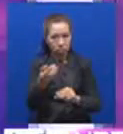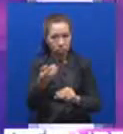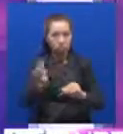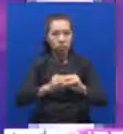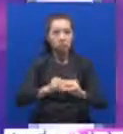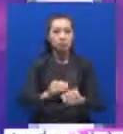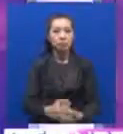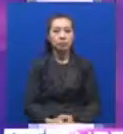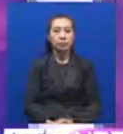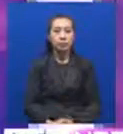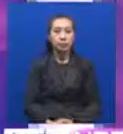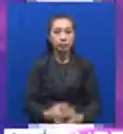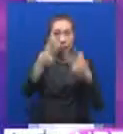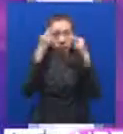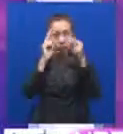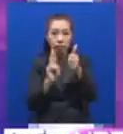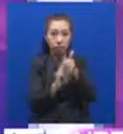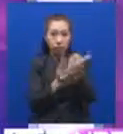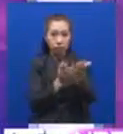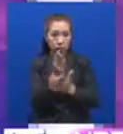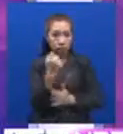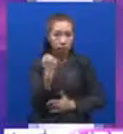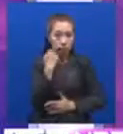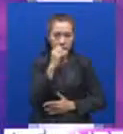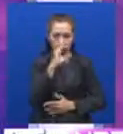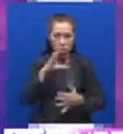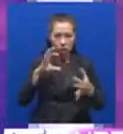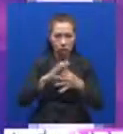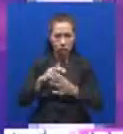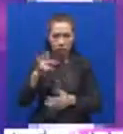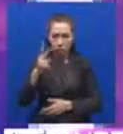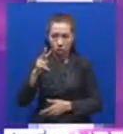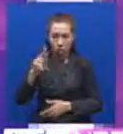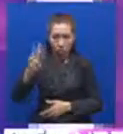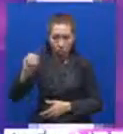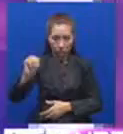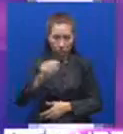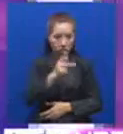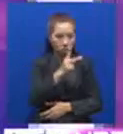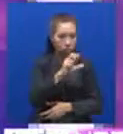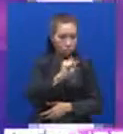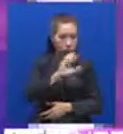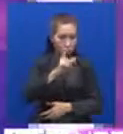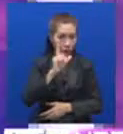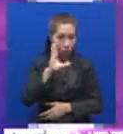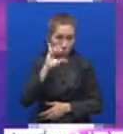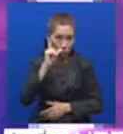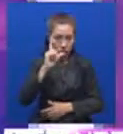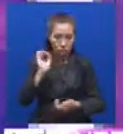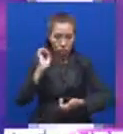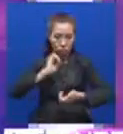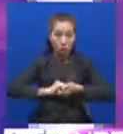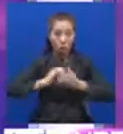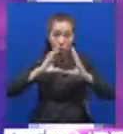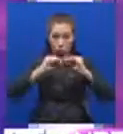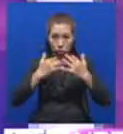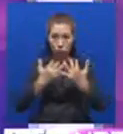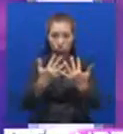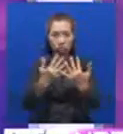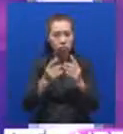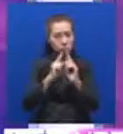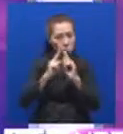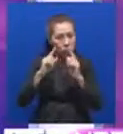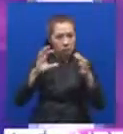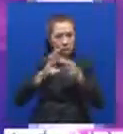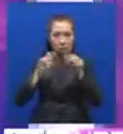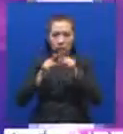รองนายกรัฐมนตรีฝ่ายความมั่นคงยืนยันว่าการประชุมร่วมครมและคสชในวันพรุ่งนี้ไม่มีการหารือประเด็นถอดถอนอดีตนายก